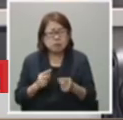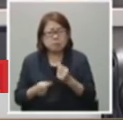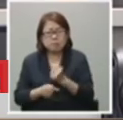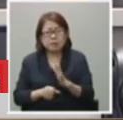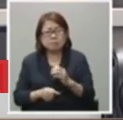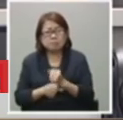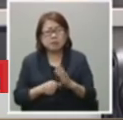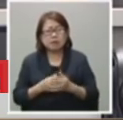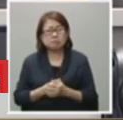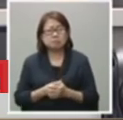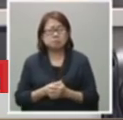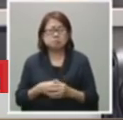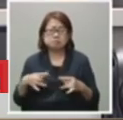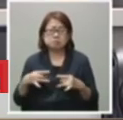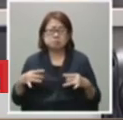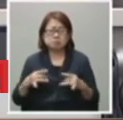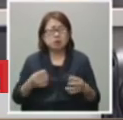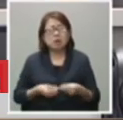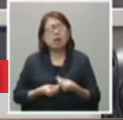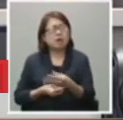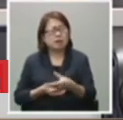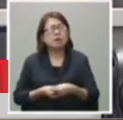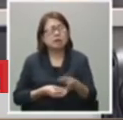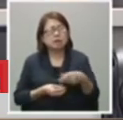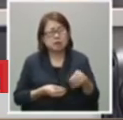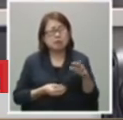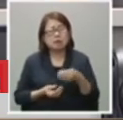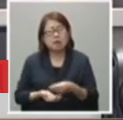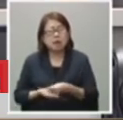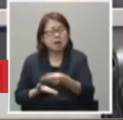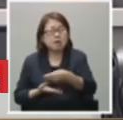แบบย้อนแยงแจกแจกแจก